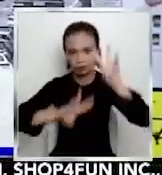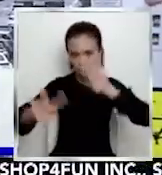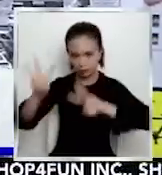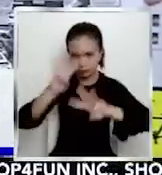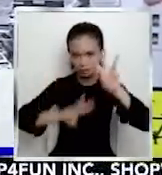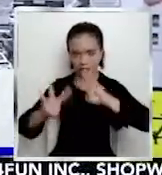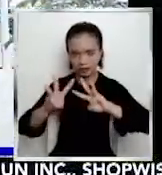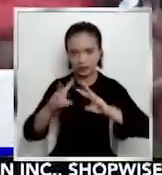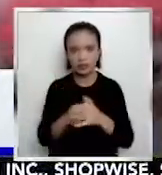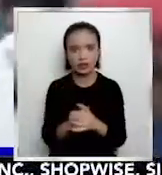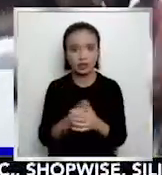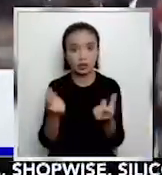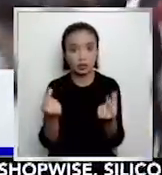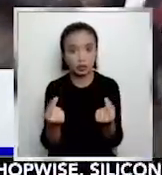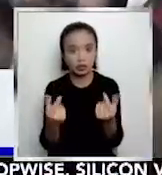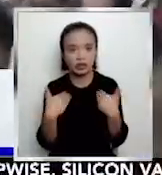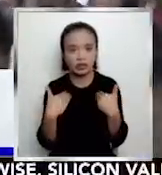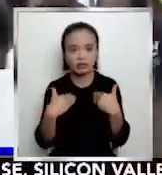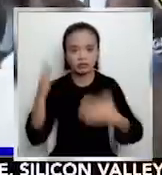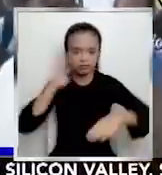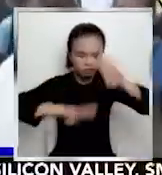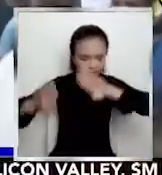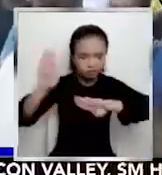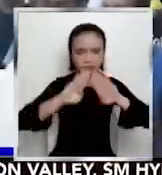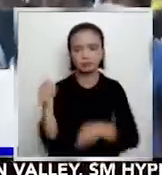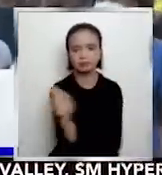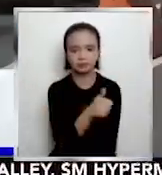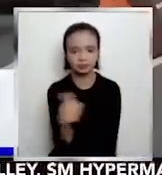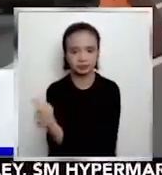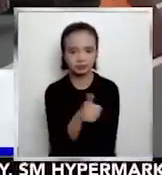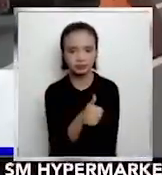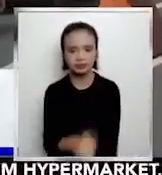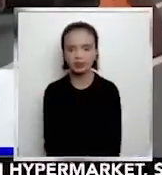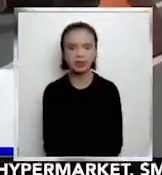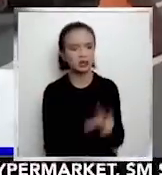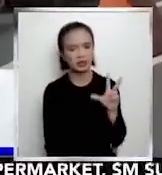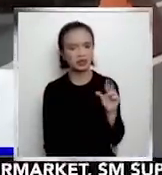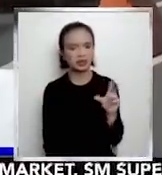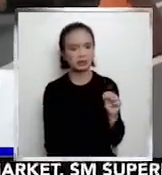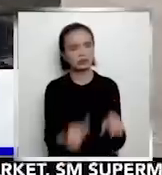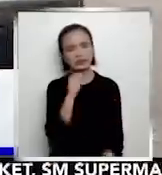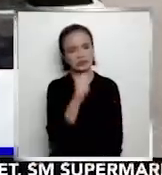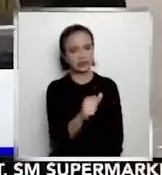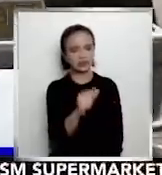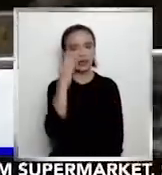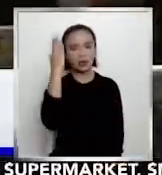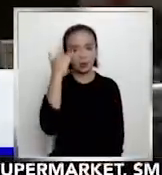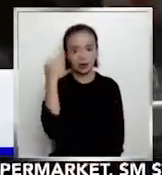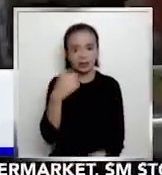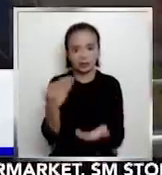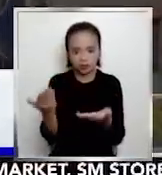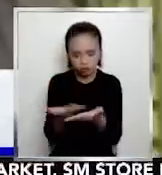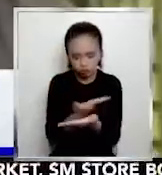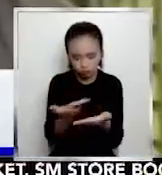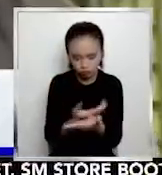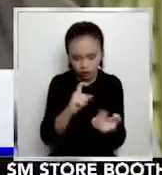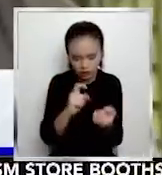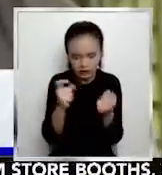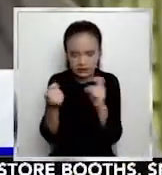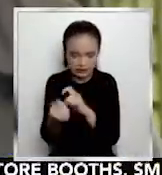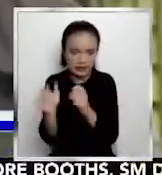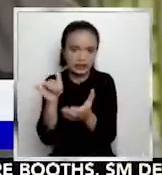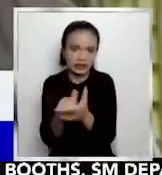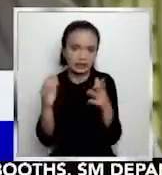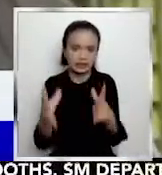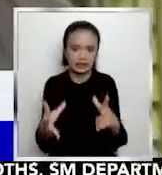na magkaka-crisis sa transportasyon. No, actually hindi naman kasi ang modernization natin, ang tinatarget lang natin initially is just